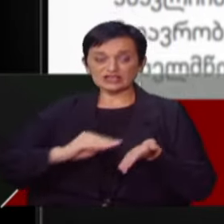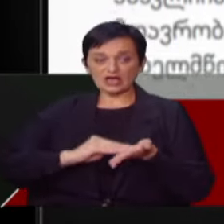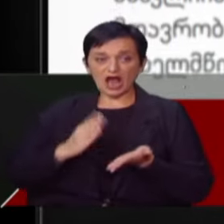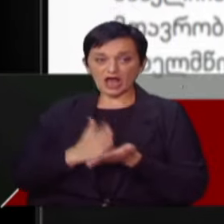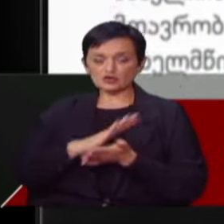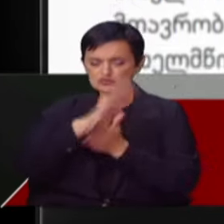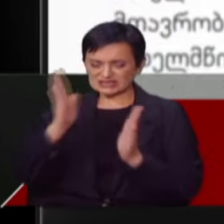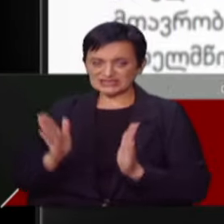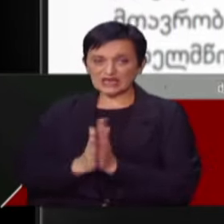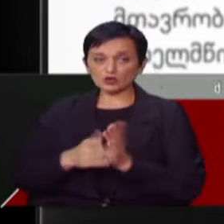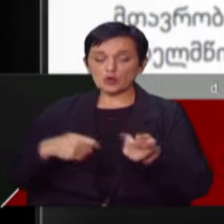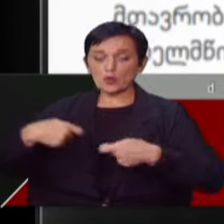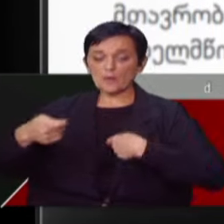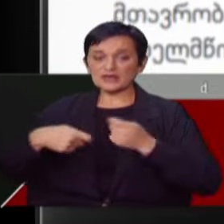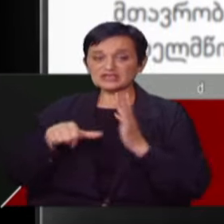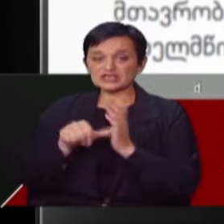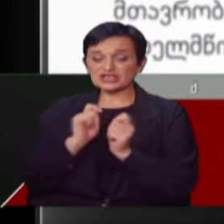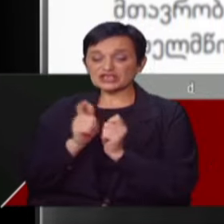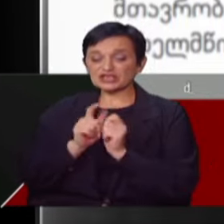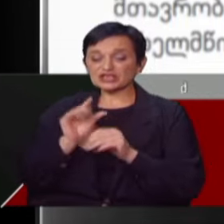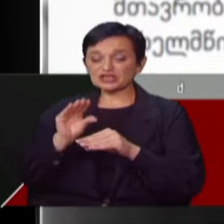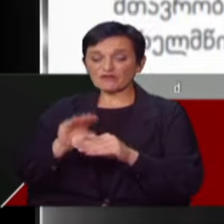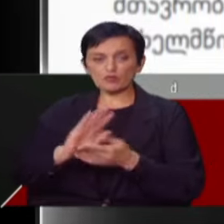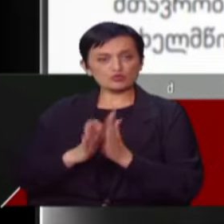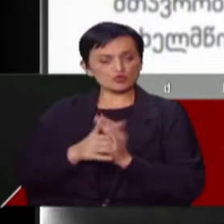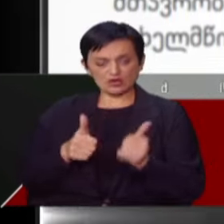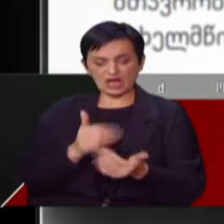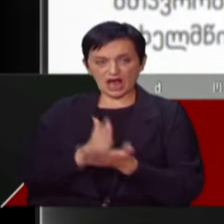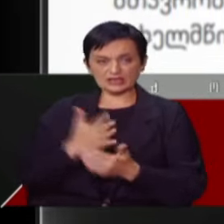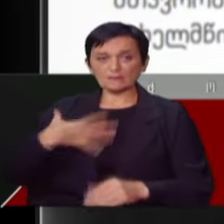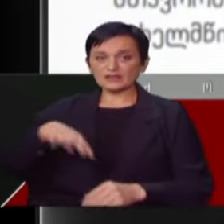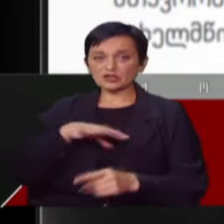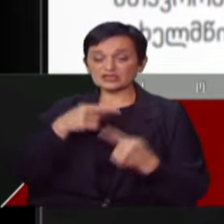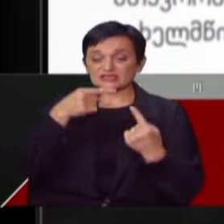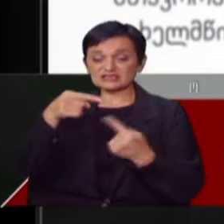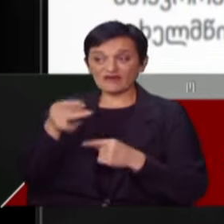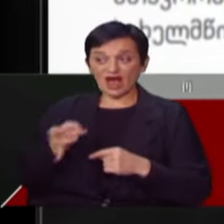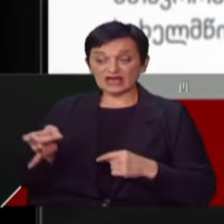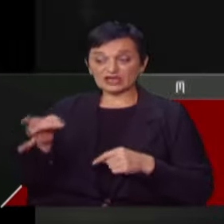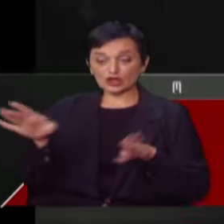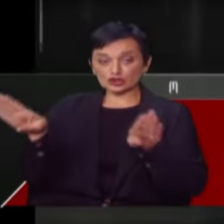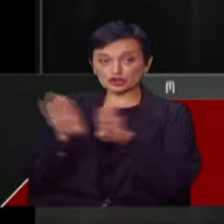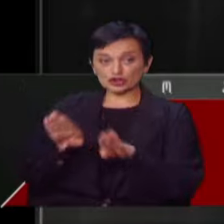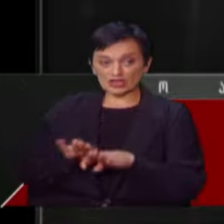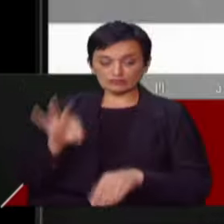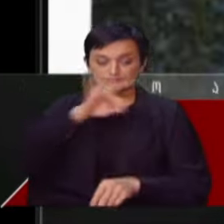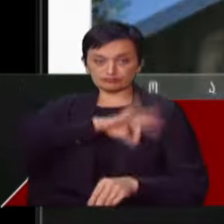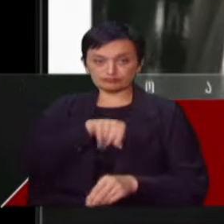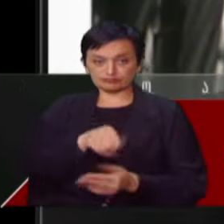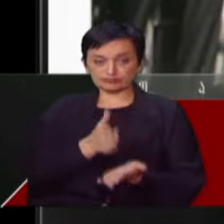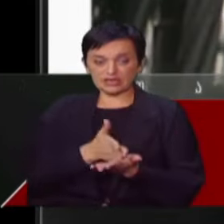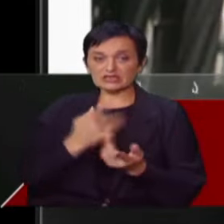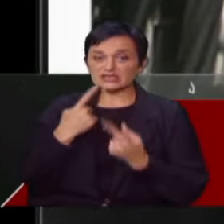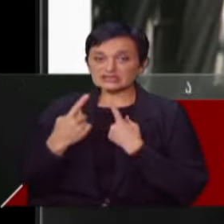რომ მთლიანობაში ბიზნესის და ინვესტიციების მხრივ პირობები კარგია და საქართველო სხვა რეგიონულ ქვეყნებთან შედარებით ხელსაყრელია. აქვე